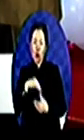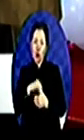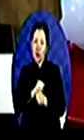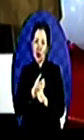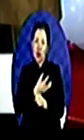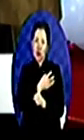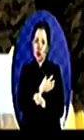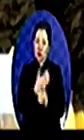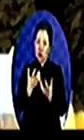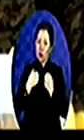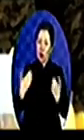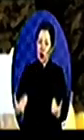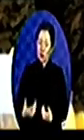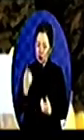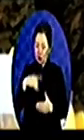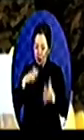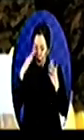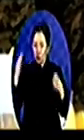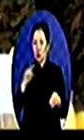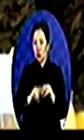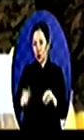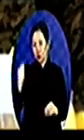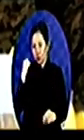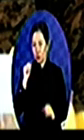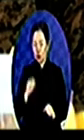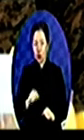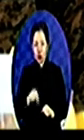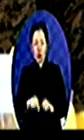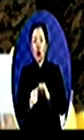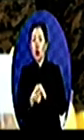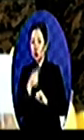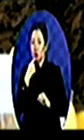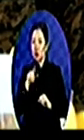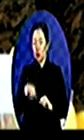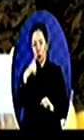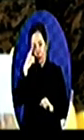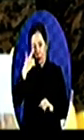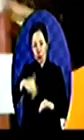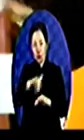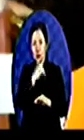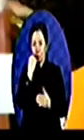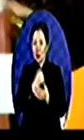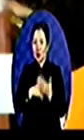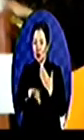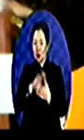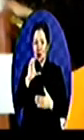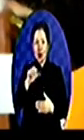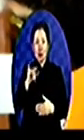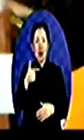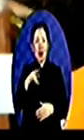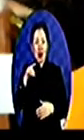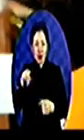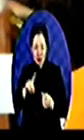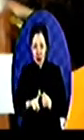хариуцлагатайгаар үүрэх амьдралын хамгийн том шалгуур болдог гэдгийг энэ үеэр онцолсон. Ийхүү Монгол улсын батлан хамгаалах салбар гэрээт болон